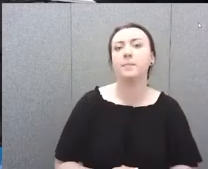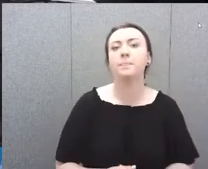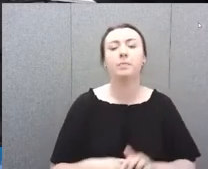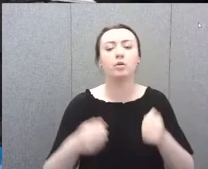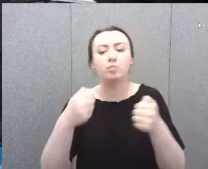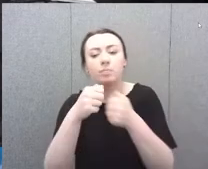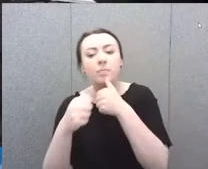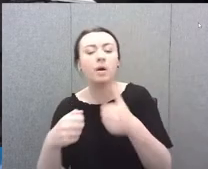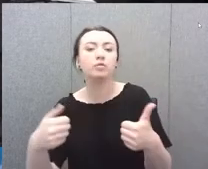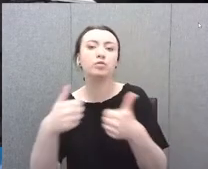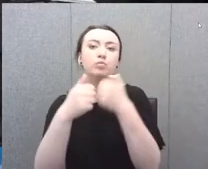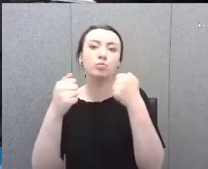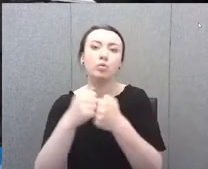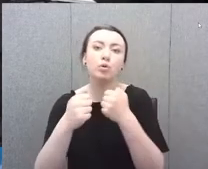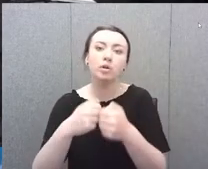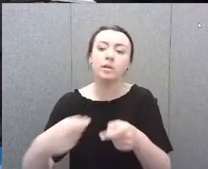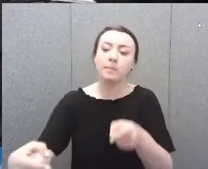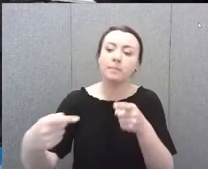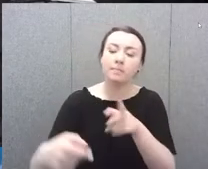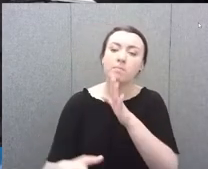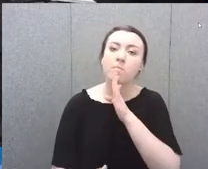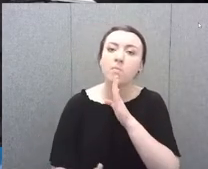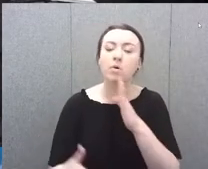женщины в зонах конфликта.